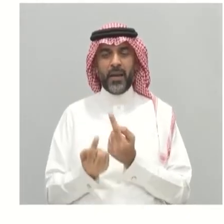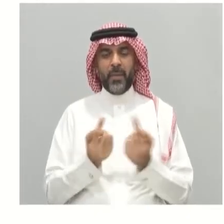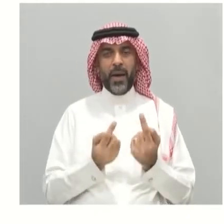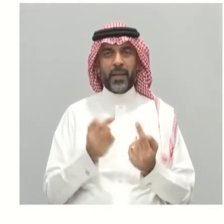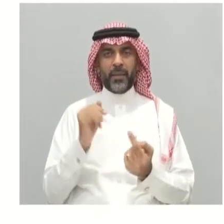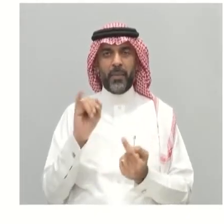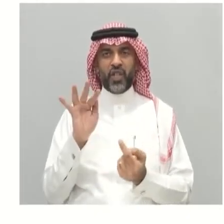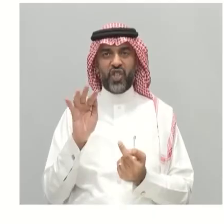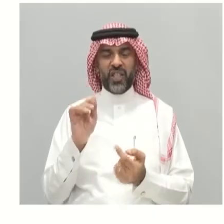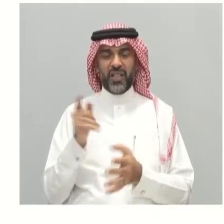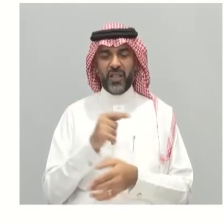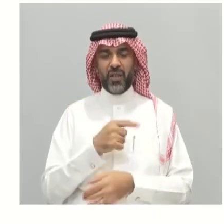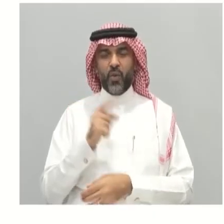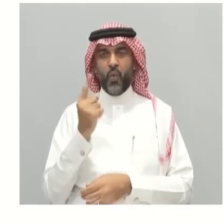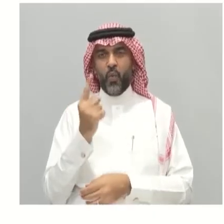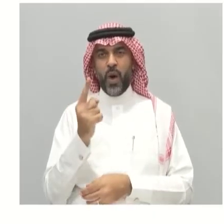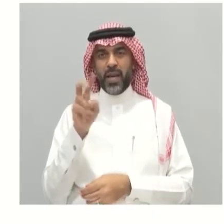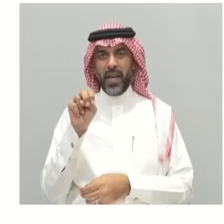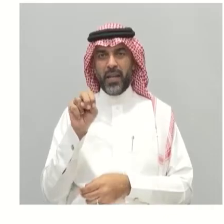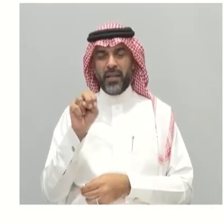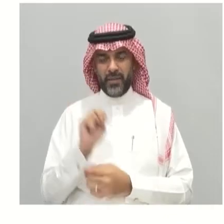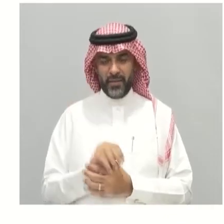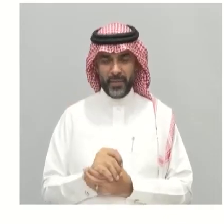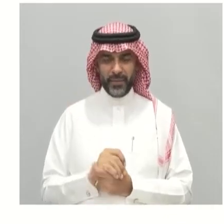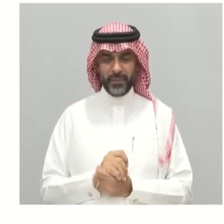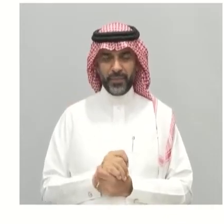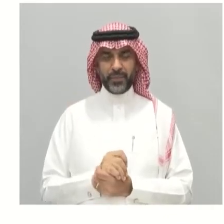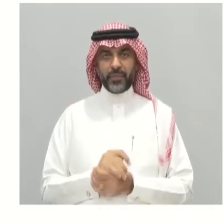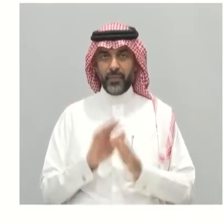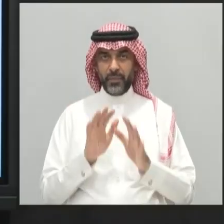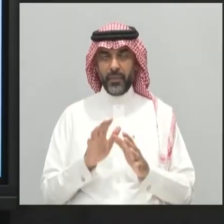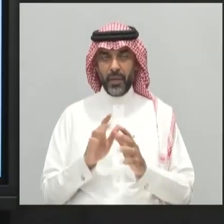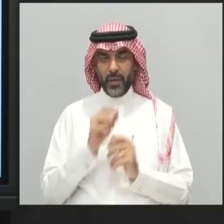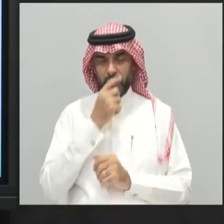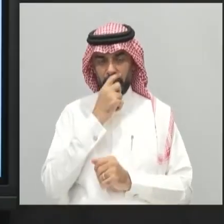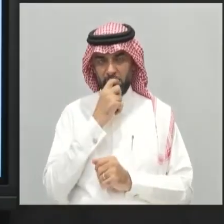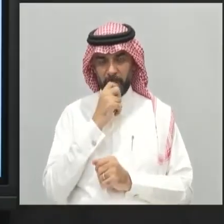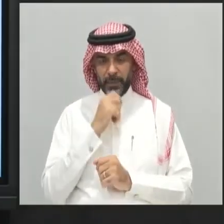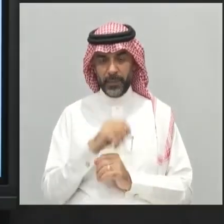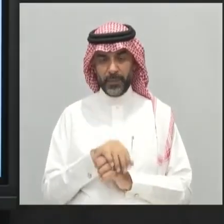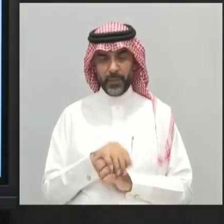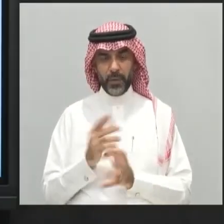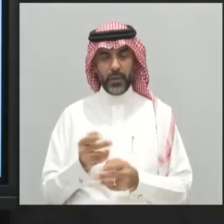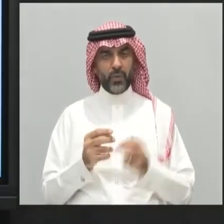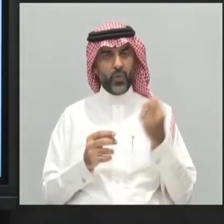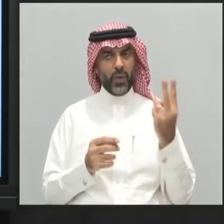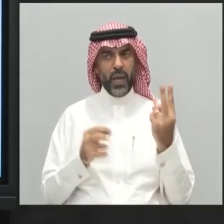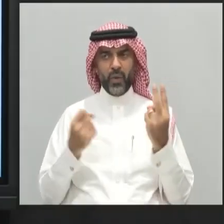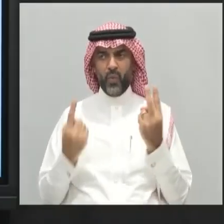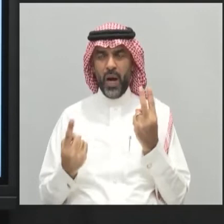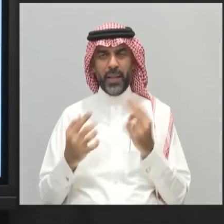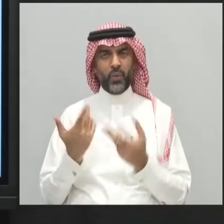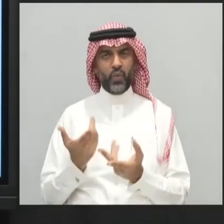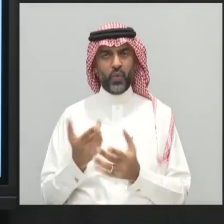المشيجي وان ان احادي العدد الكروموسومبي اذا ما هو ثنائي واحادي العدد الكروموسومبي